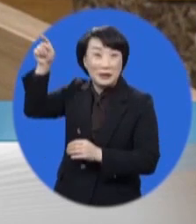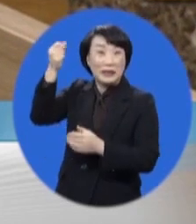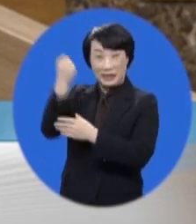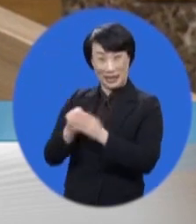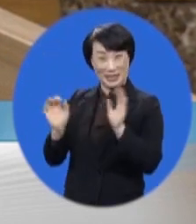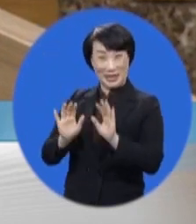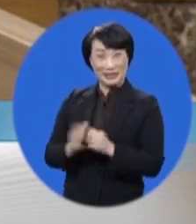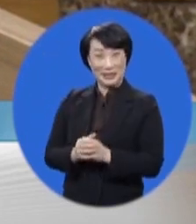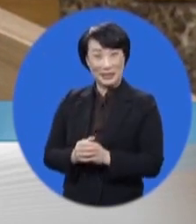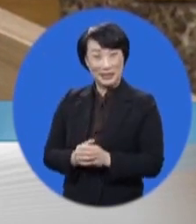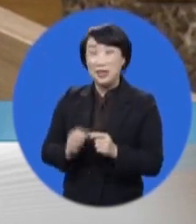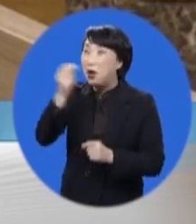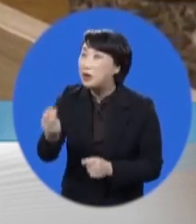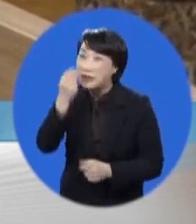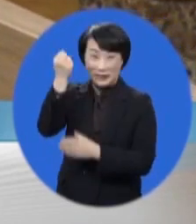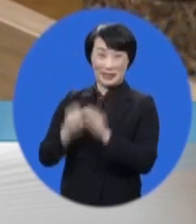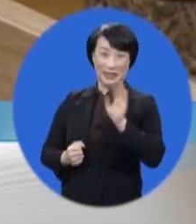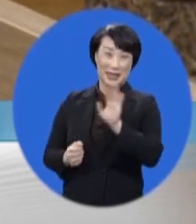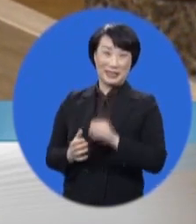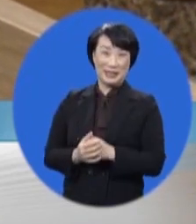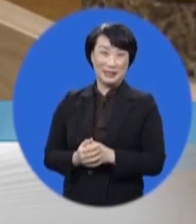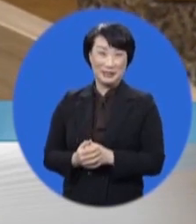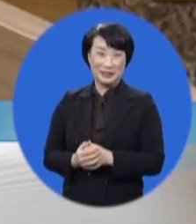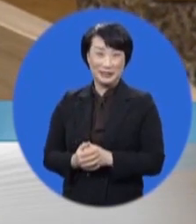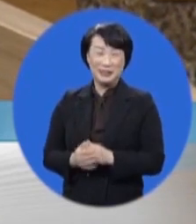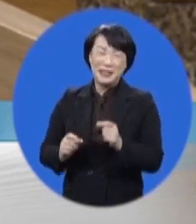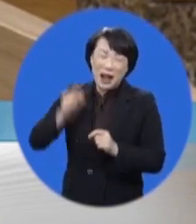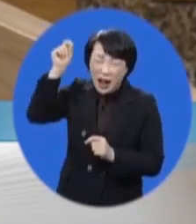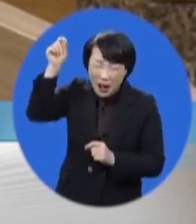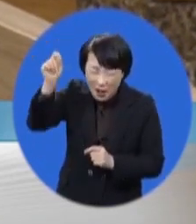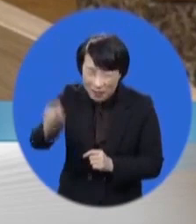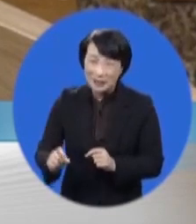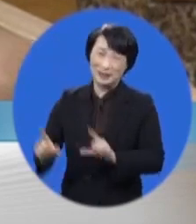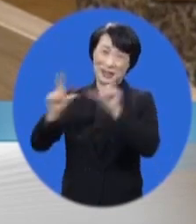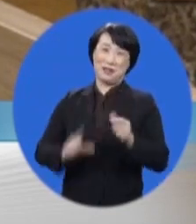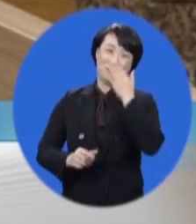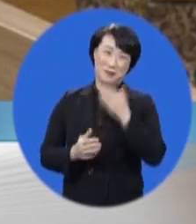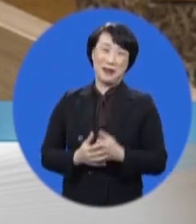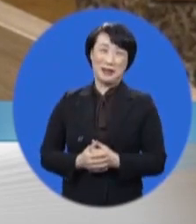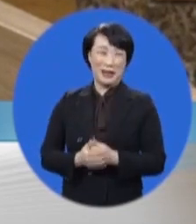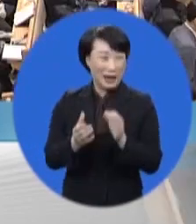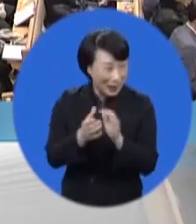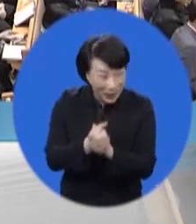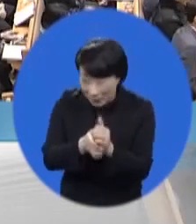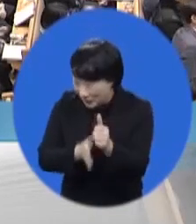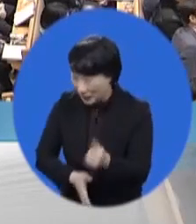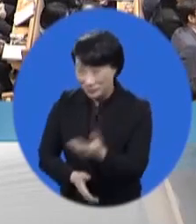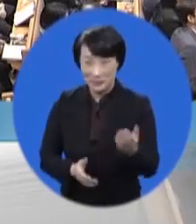낡아지지 않습니다. 영생은 낡아지지 않습니다. 영원히 삽니다. 아멘